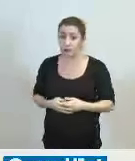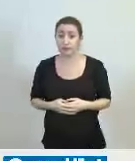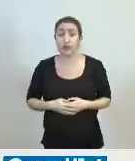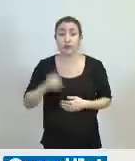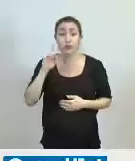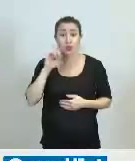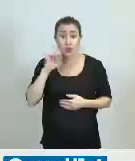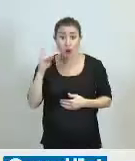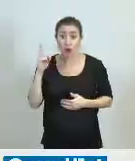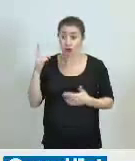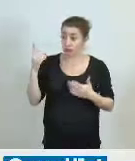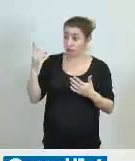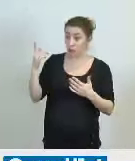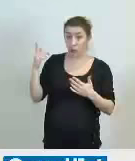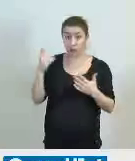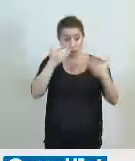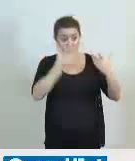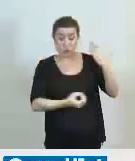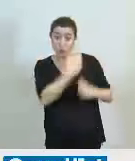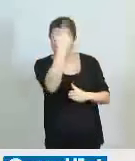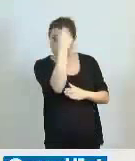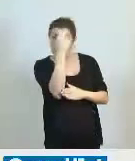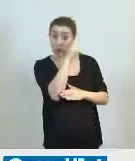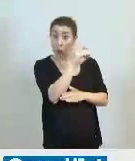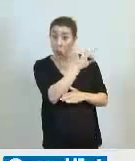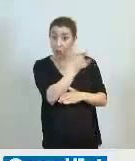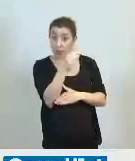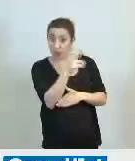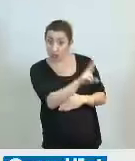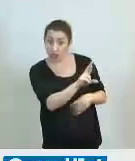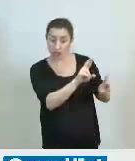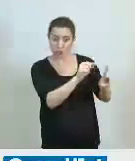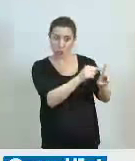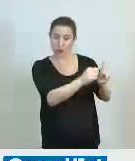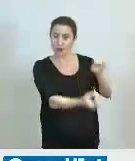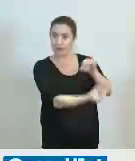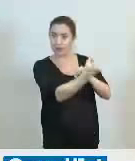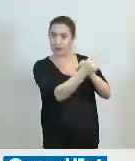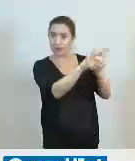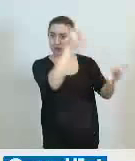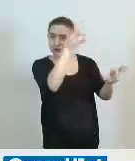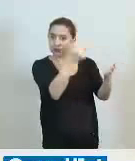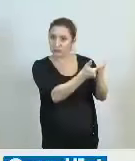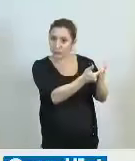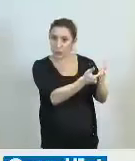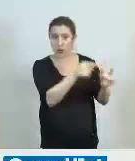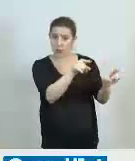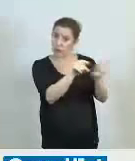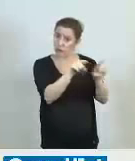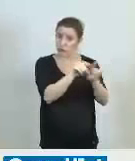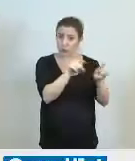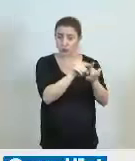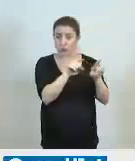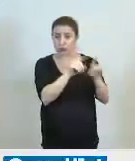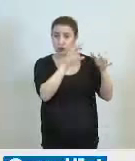autour de Jean Rottner, qui naturellement s'est dégagé, construit cette unité au travers des